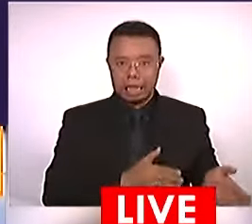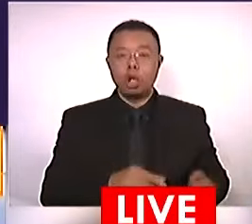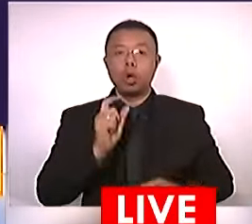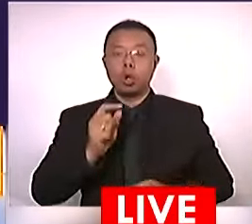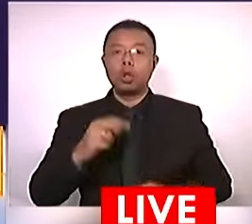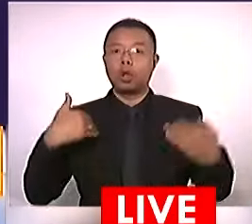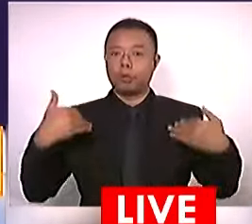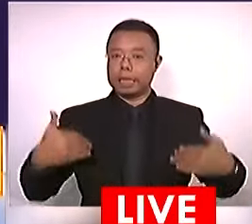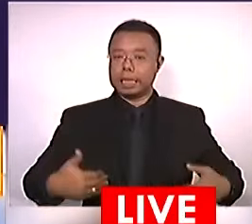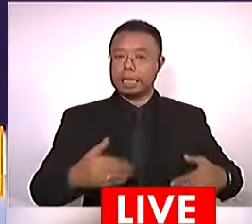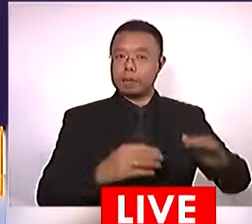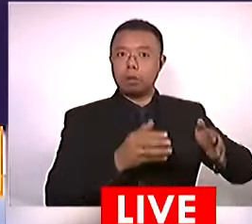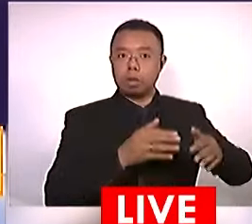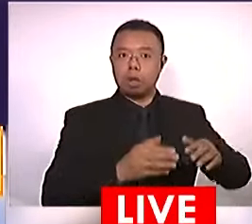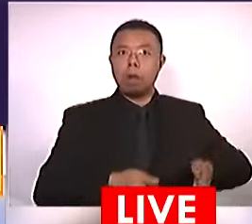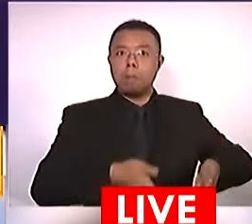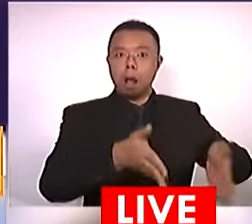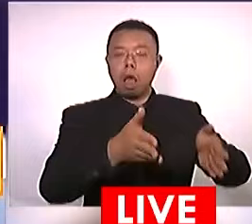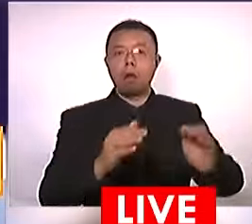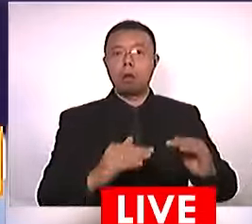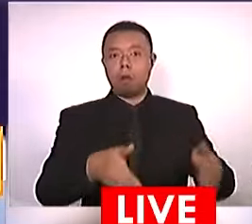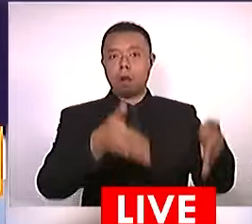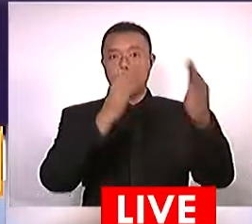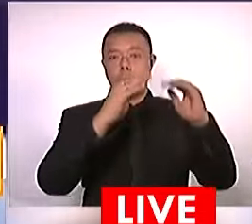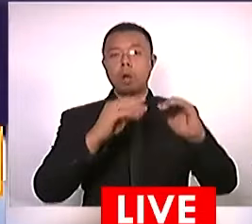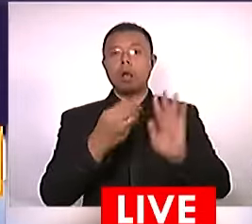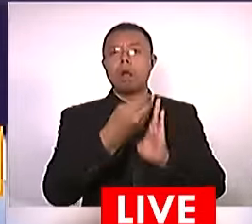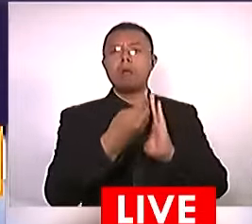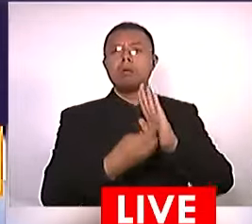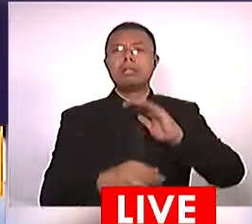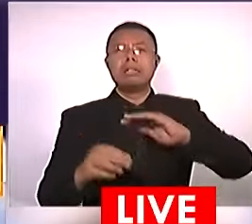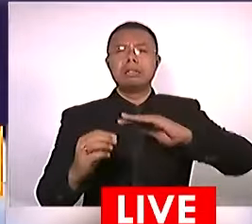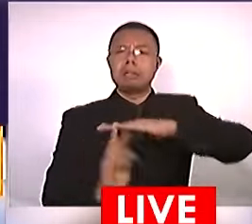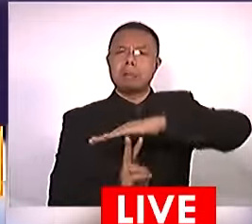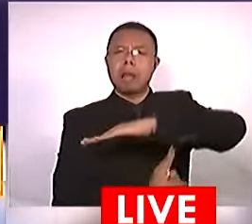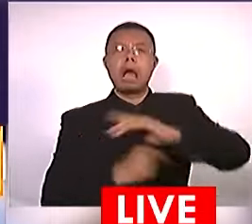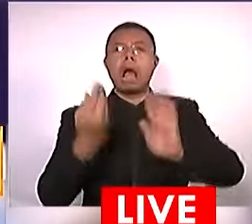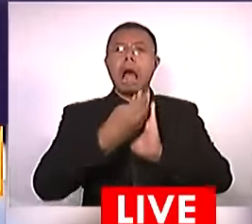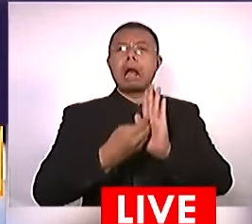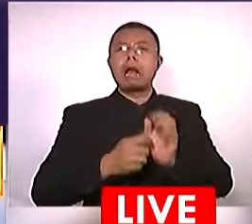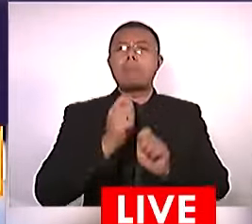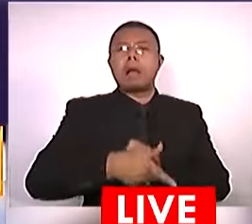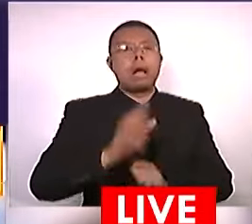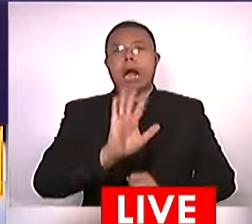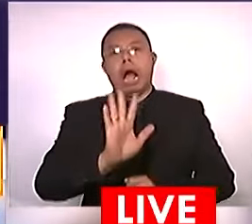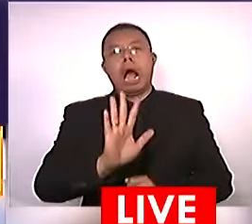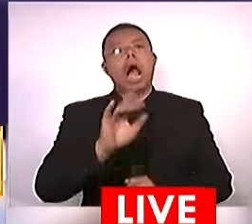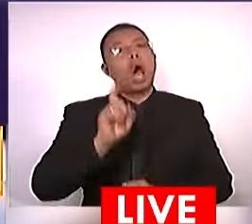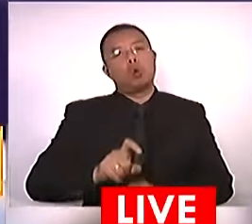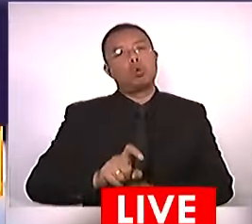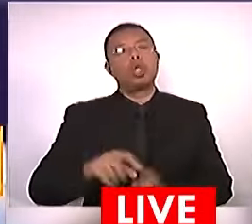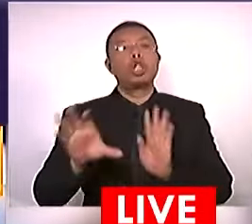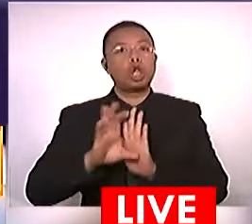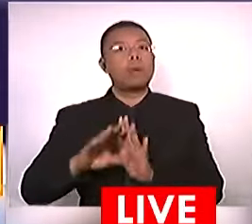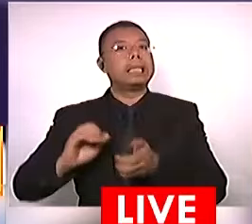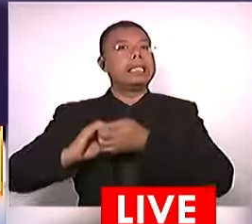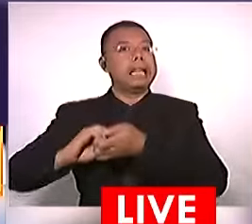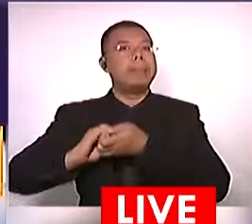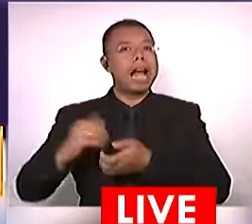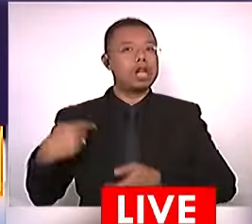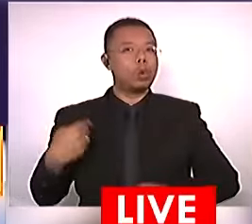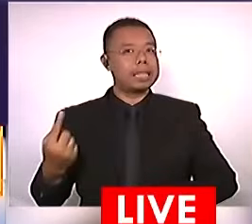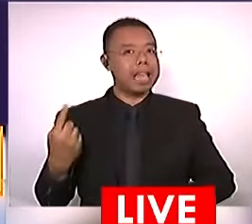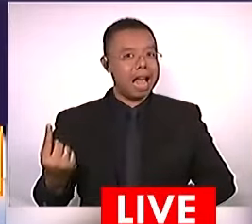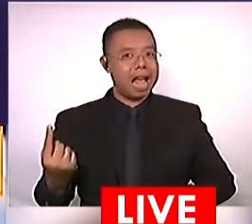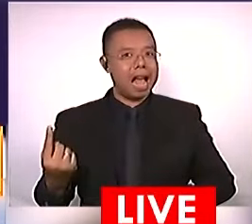untuk fisik tidak selalu harus dari APBN sekali lagi bisa kolaborasi misalnya dengan